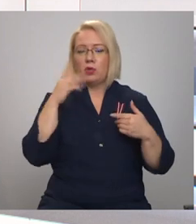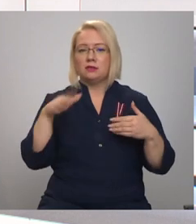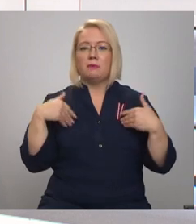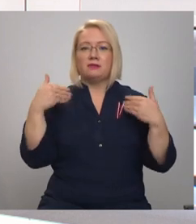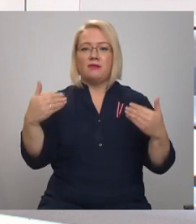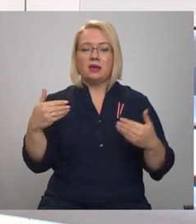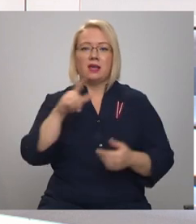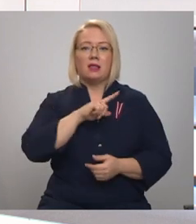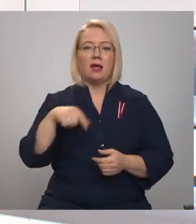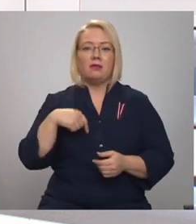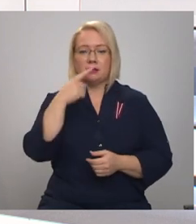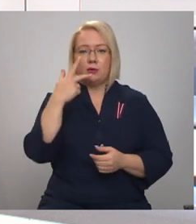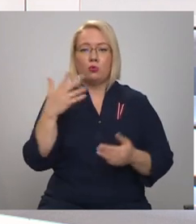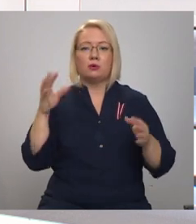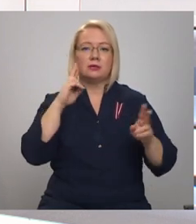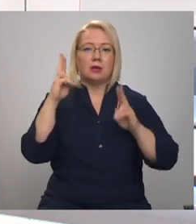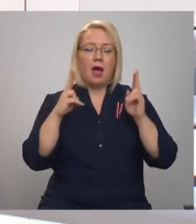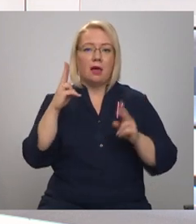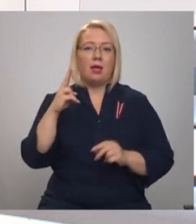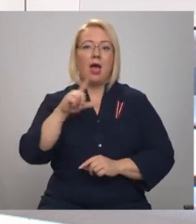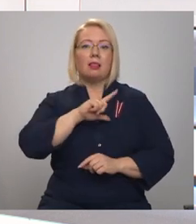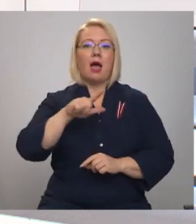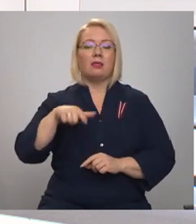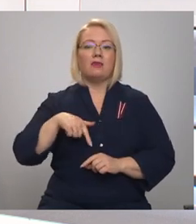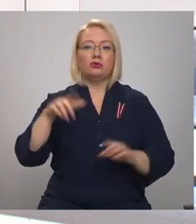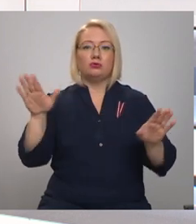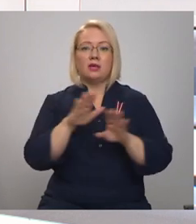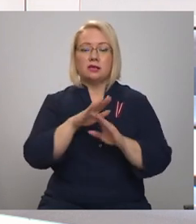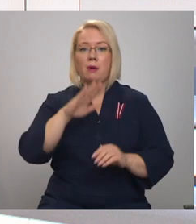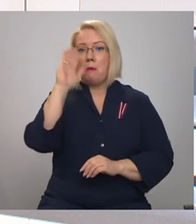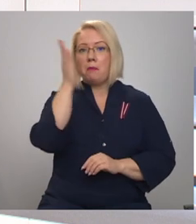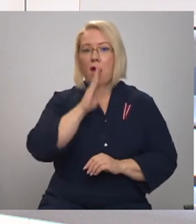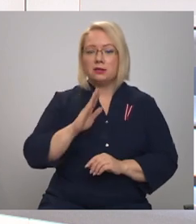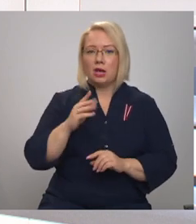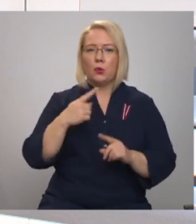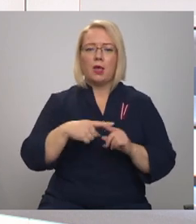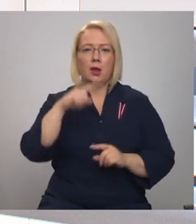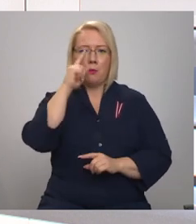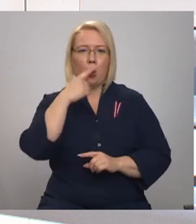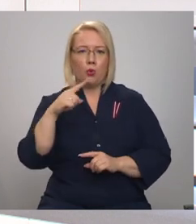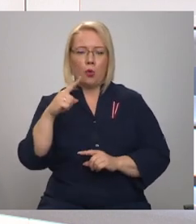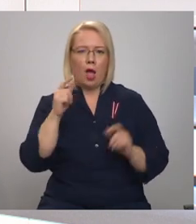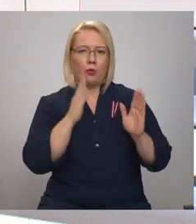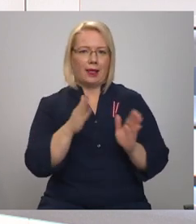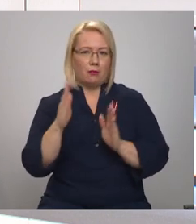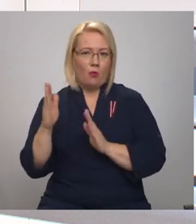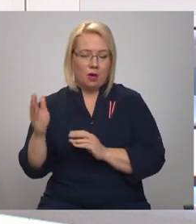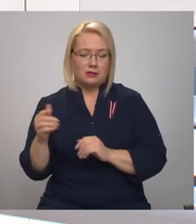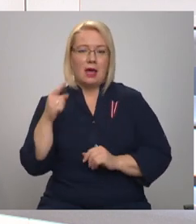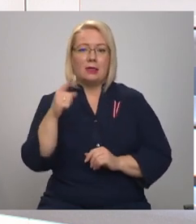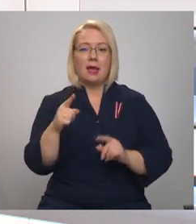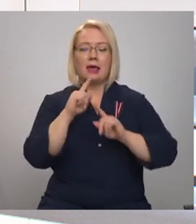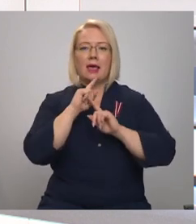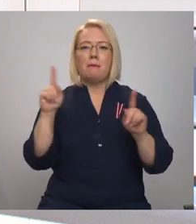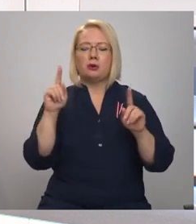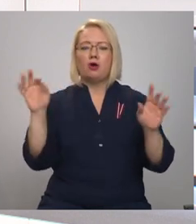dienā, kurā skan latviešu dziesma, Brazīļu ritmos un gan portugāļu, gan, protams, arī latviešu valodā. Tā ir īpaši aranžējumā